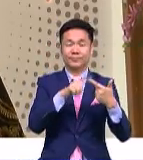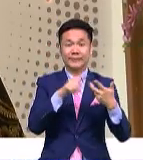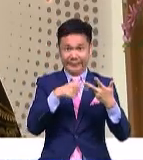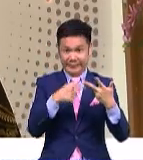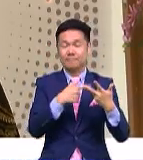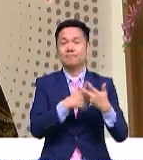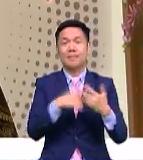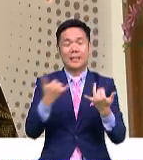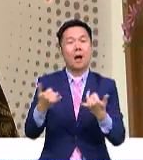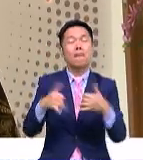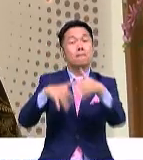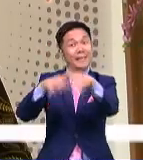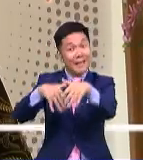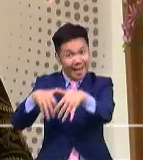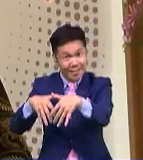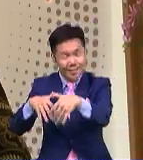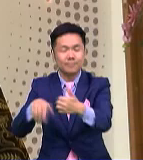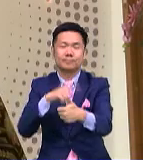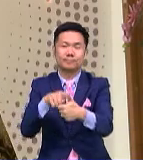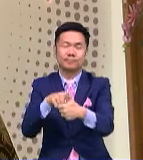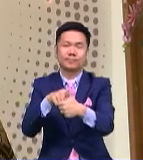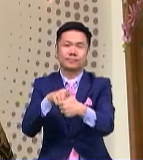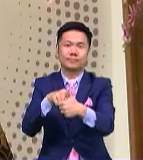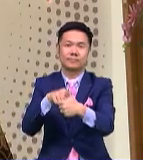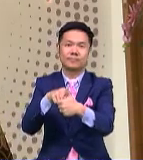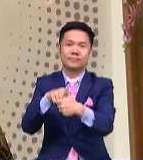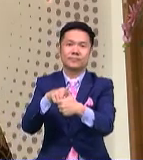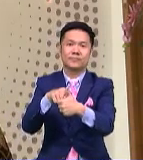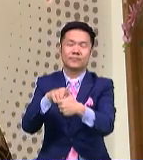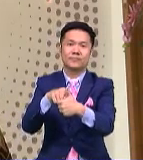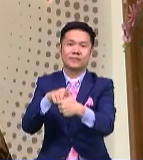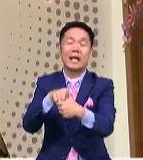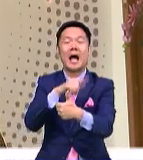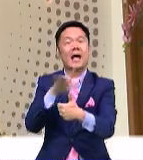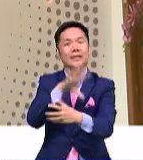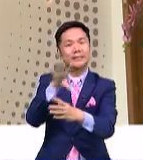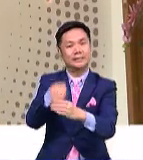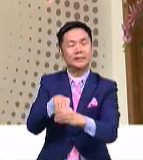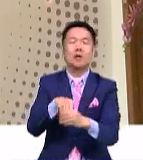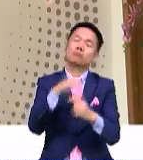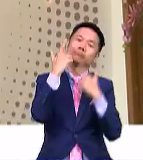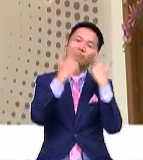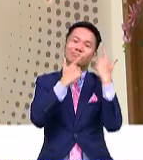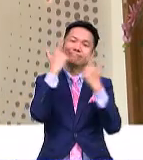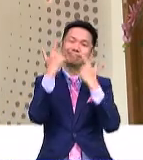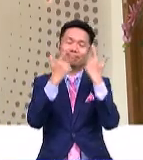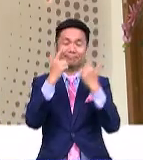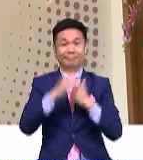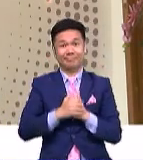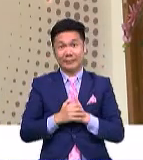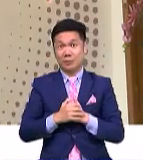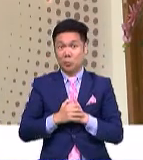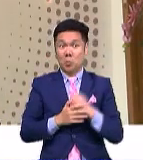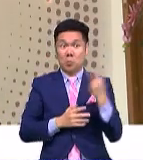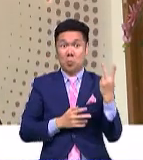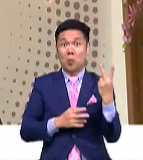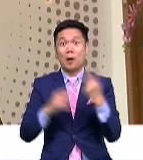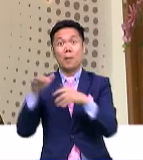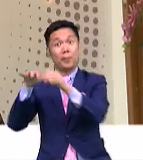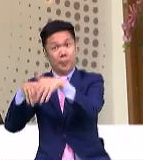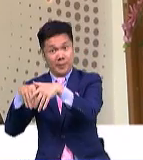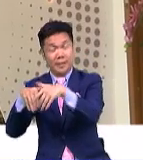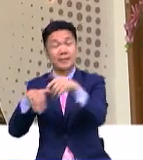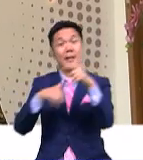agriculture tadi itu pertanian dan kita masukkan juga nilai-nilai pelancongan. Jadi dia berintegrasi antara dua